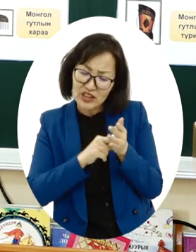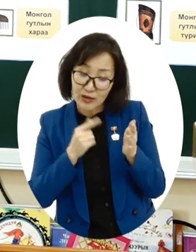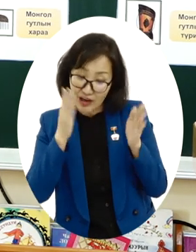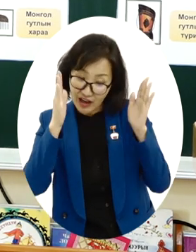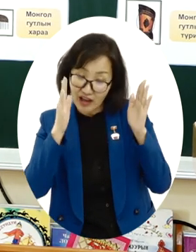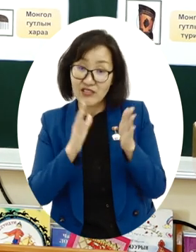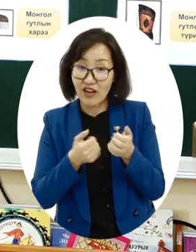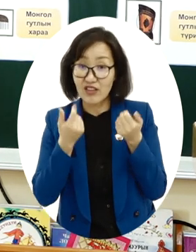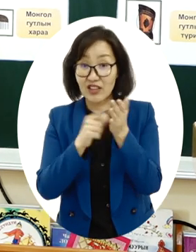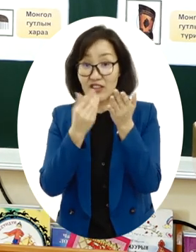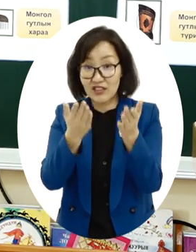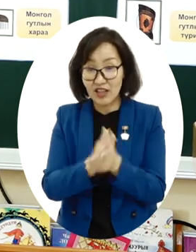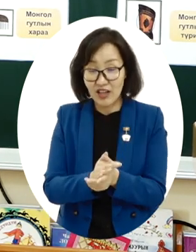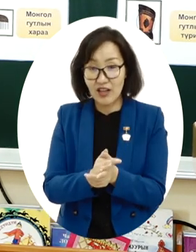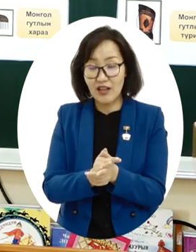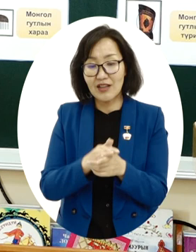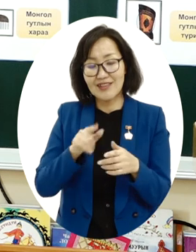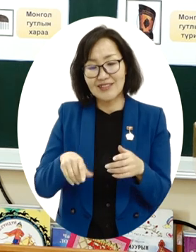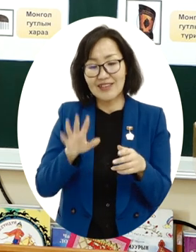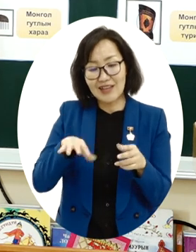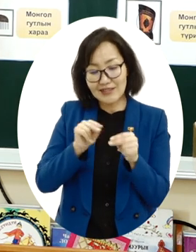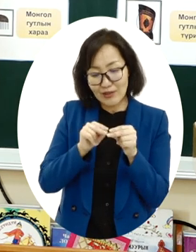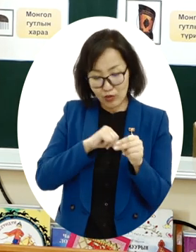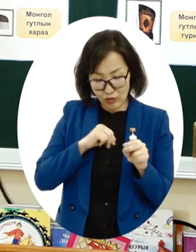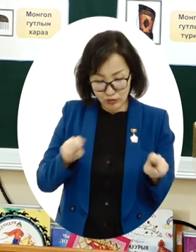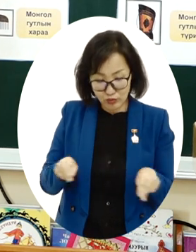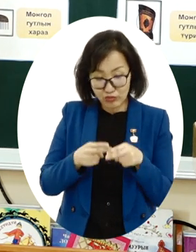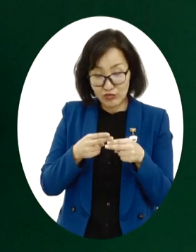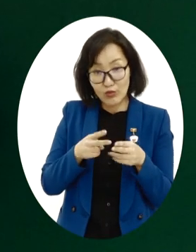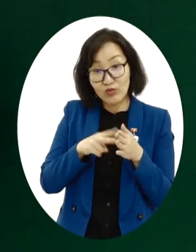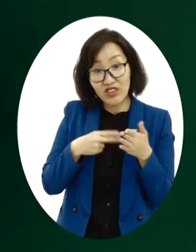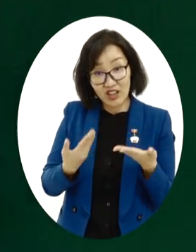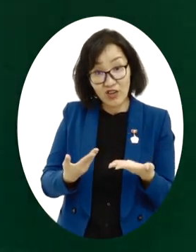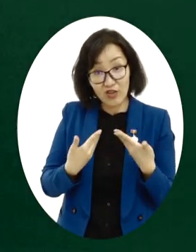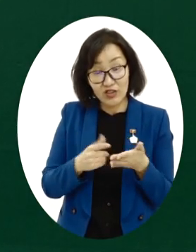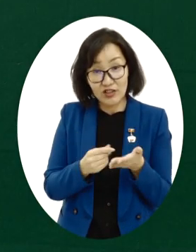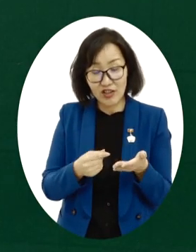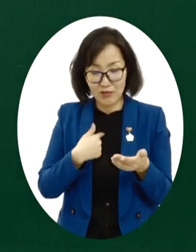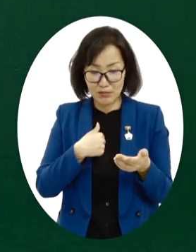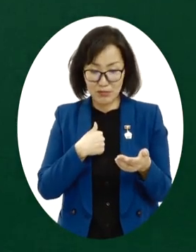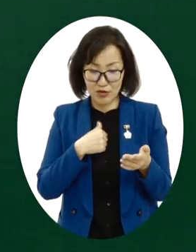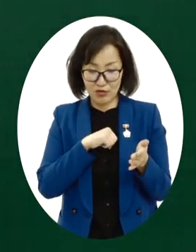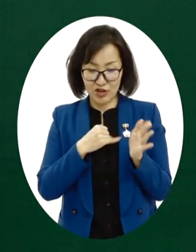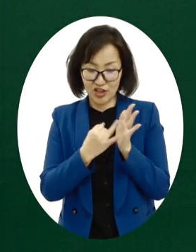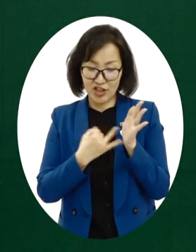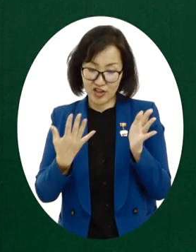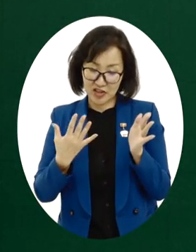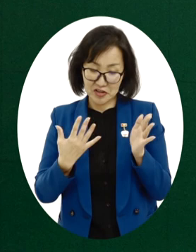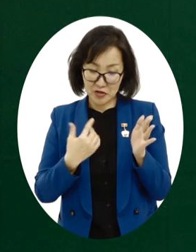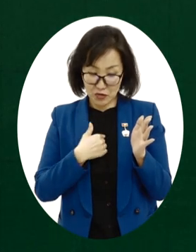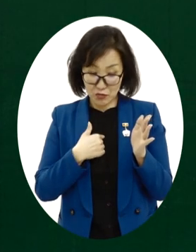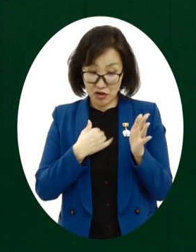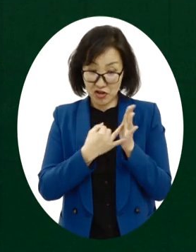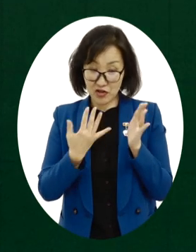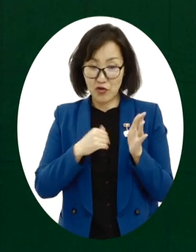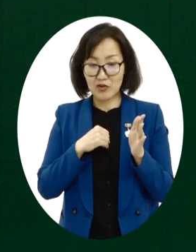нэ. За дараа нь бүгдээрээ шалгуур үнэлгээ хийнэ. Өөрөөр хэлбэл миний ихтгэл шалгуурыг